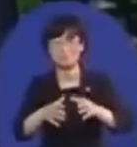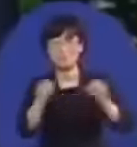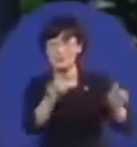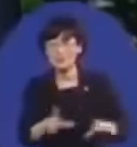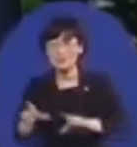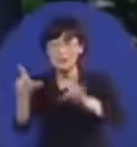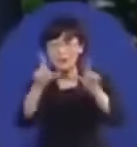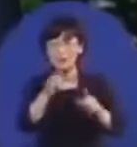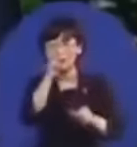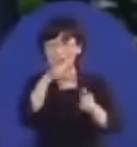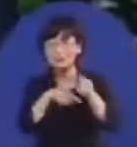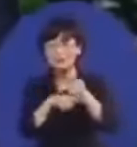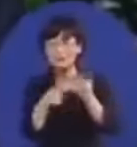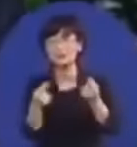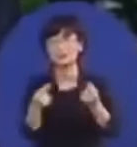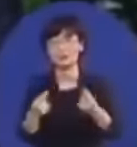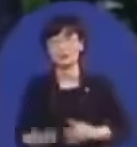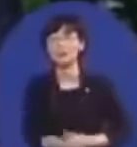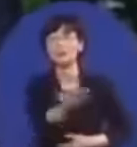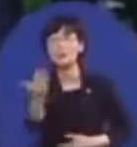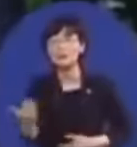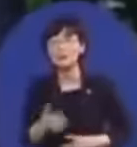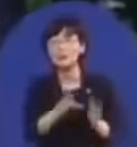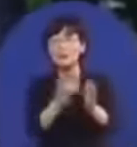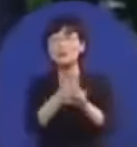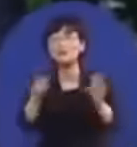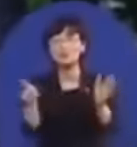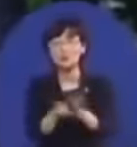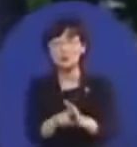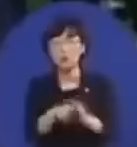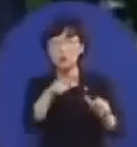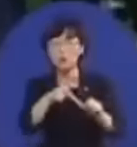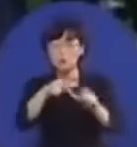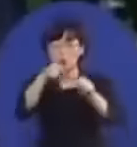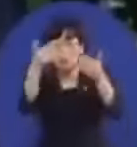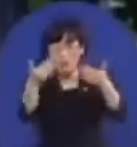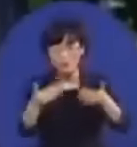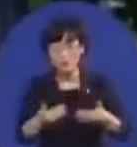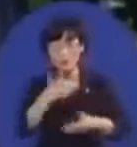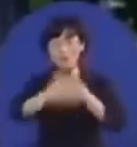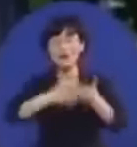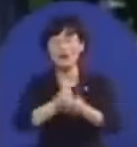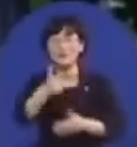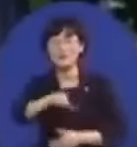살고 있습니다. 여러분 예수 믿고 구원받아